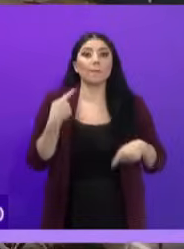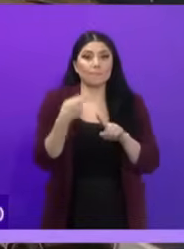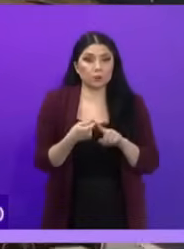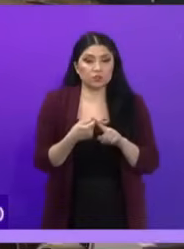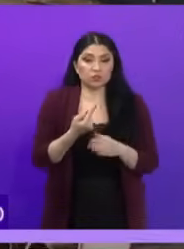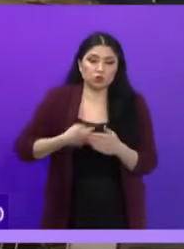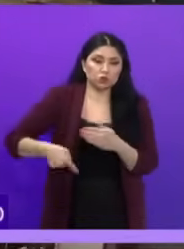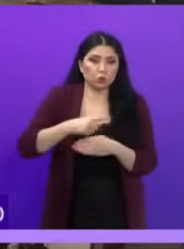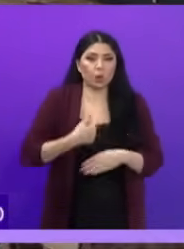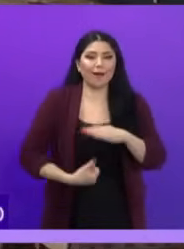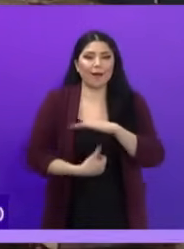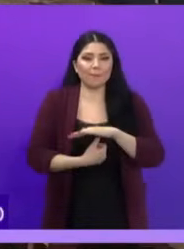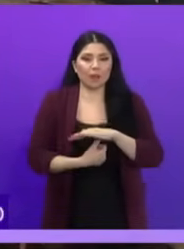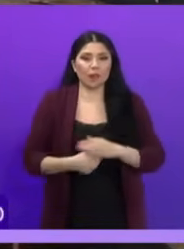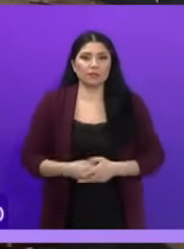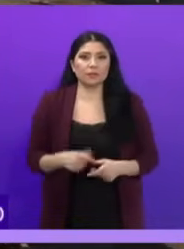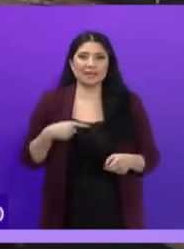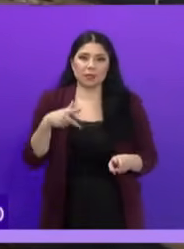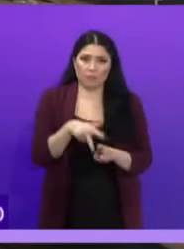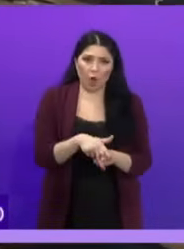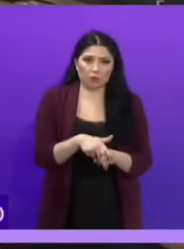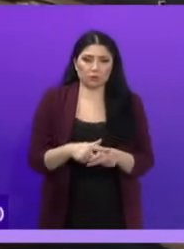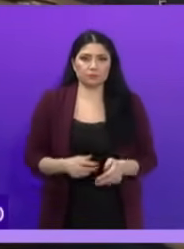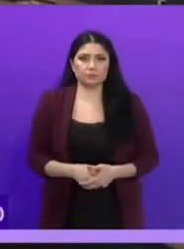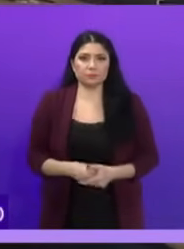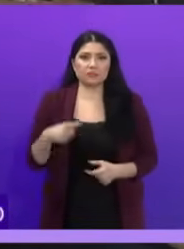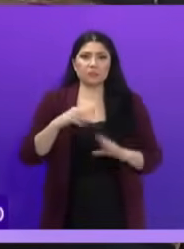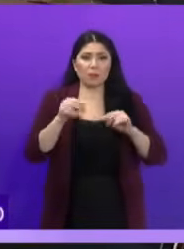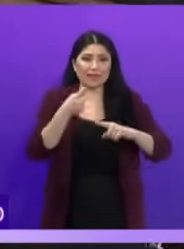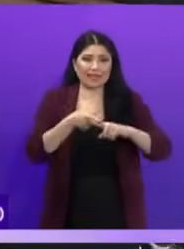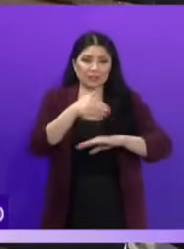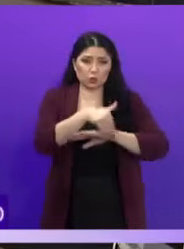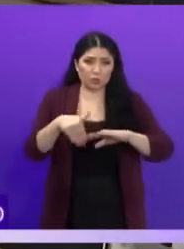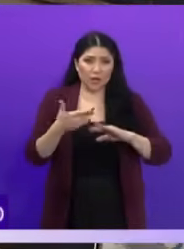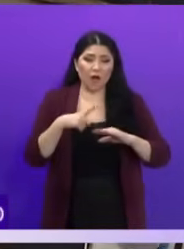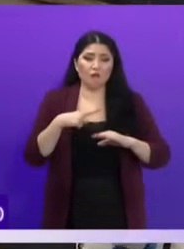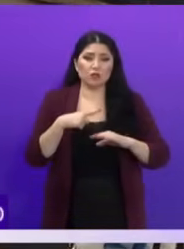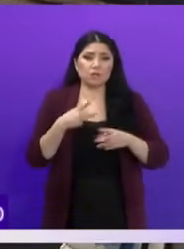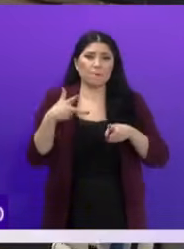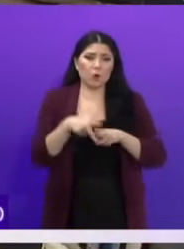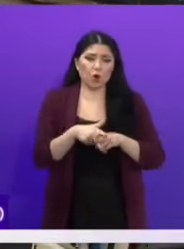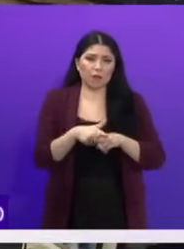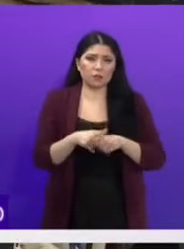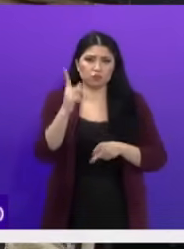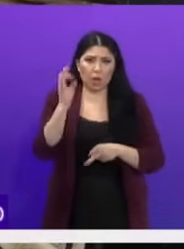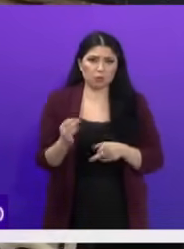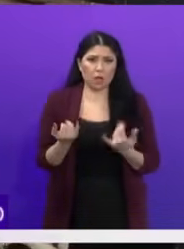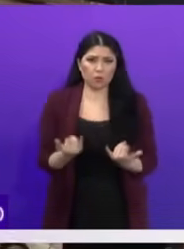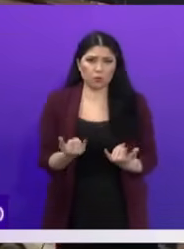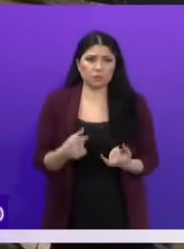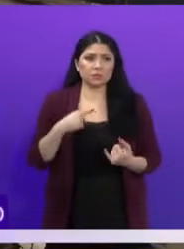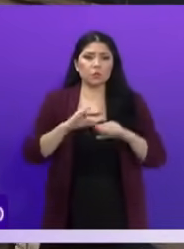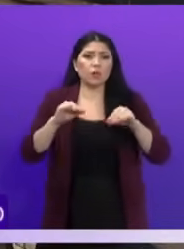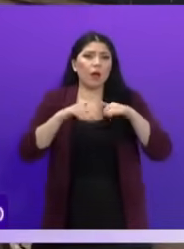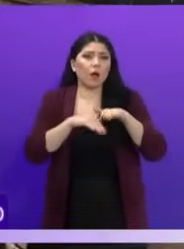centura capitalei este blocată, sunt mai multe intersecții care au fost complet blocate în acest moment, sub coloane